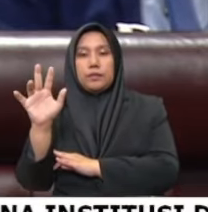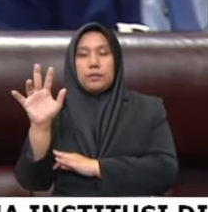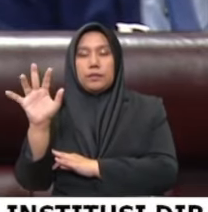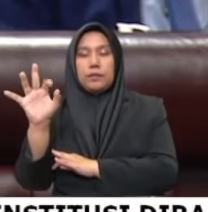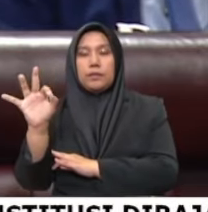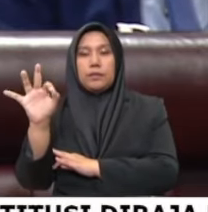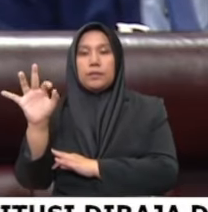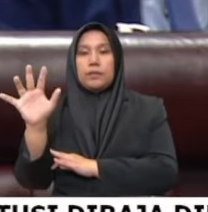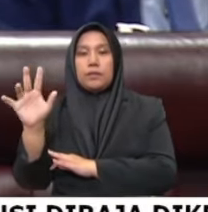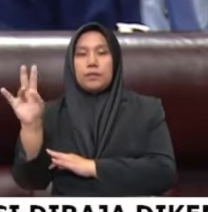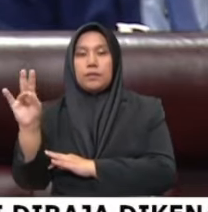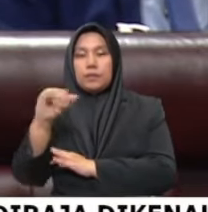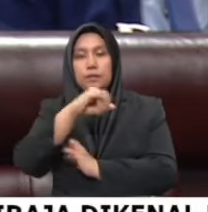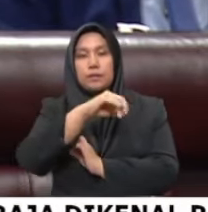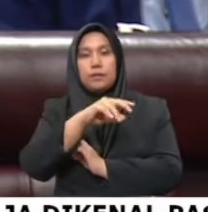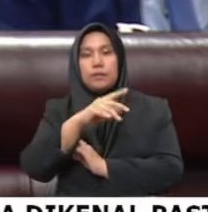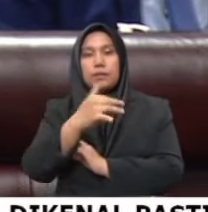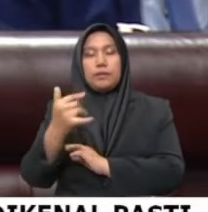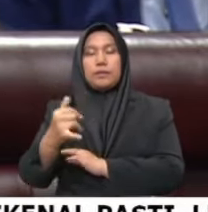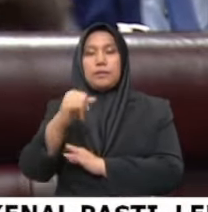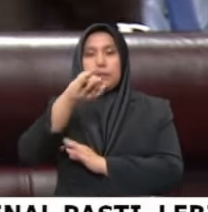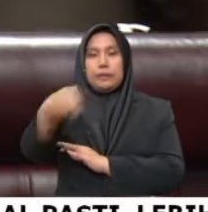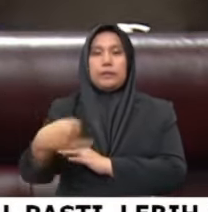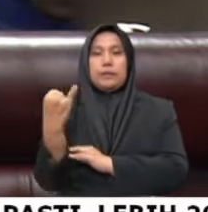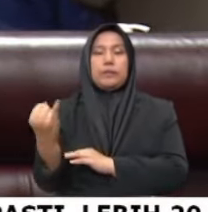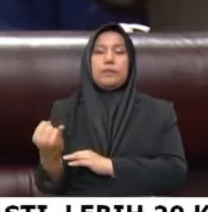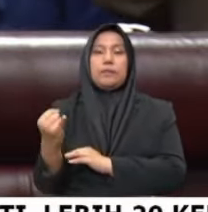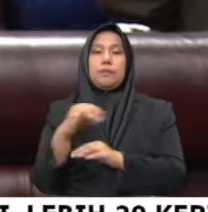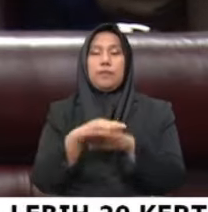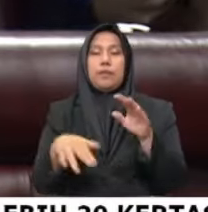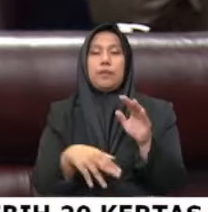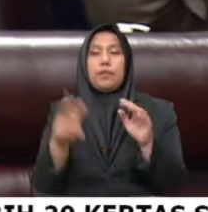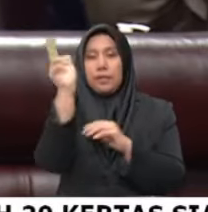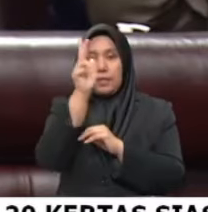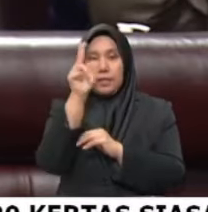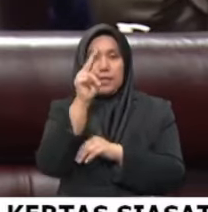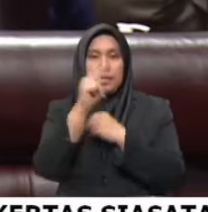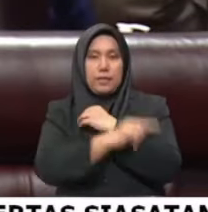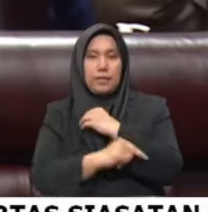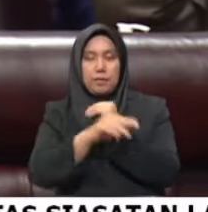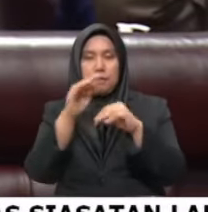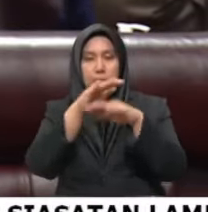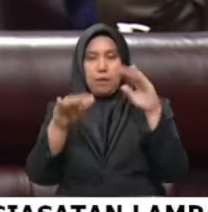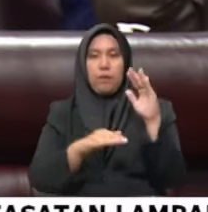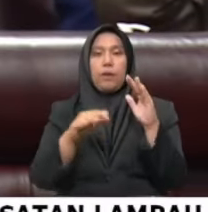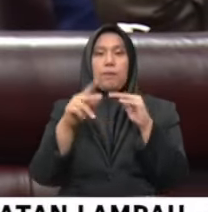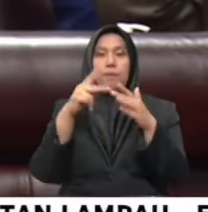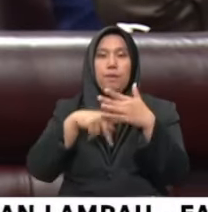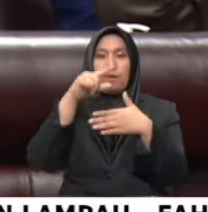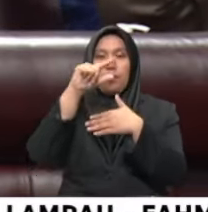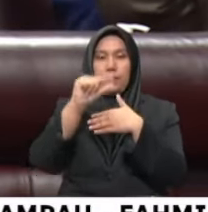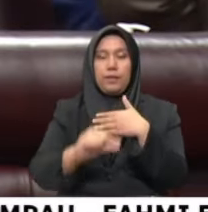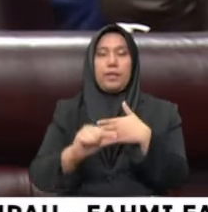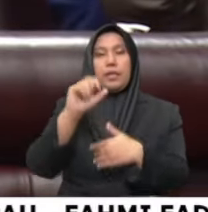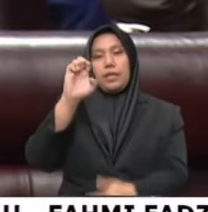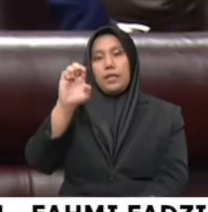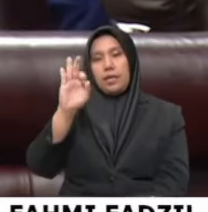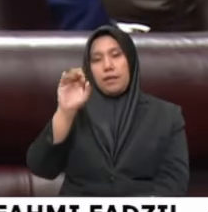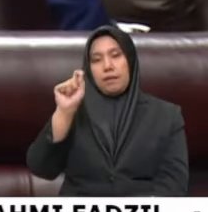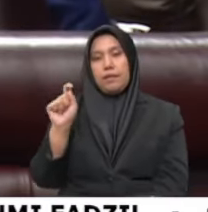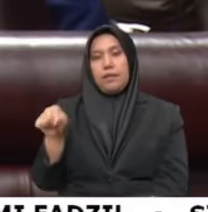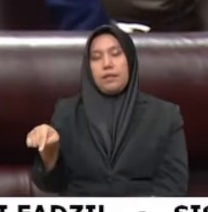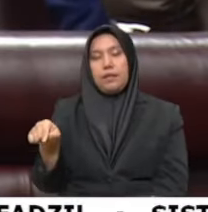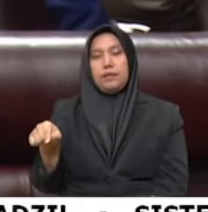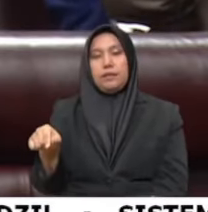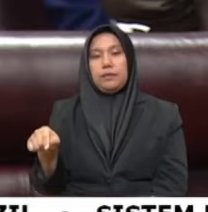RM326,967,933 kepada kerajaan-kerajaan negeri di bawah program EFT. Kedua, Yang Berhormat Senator